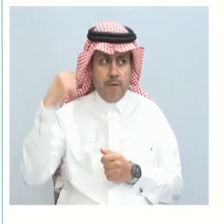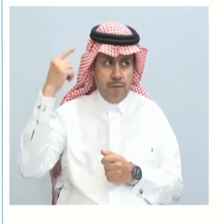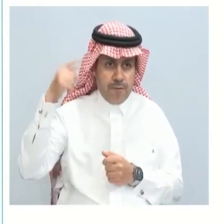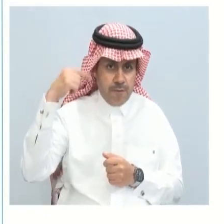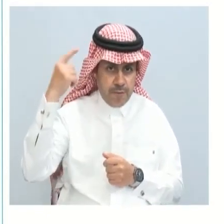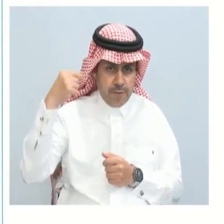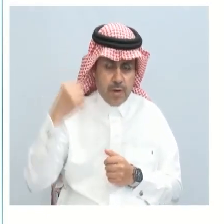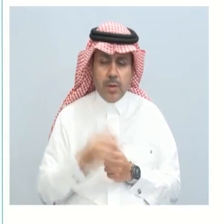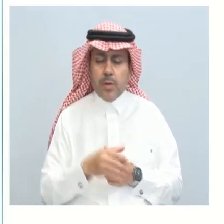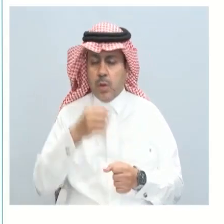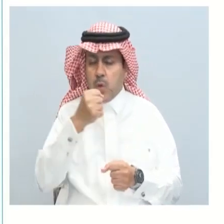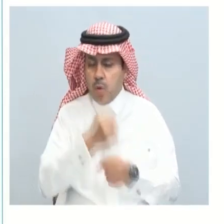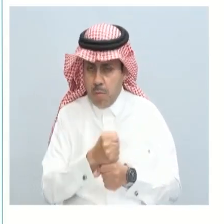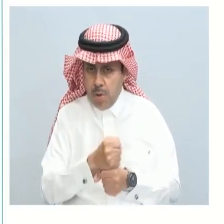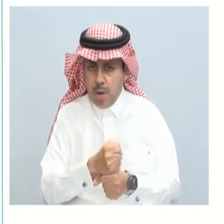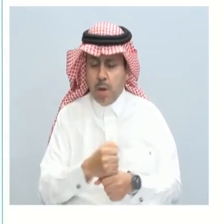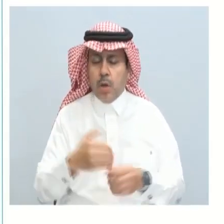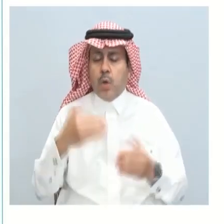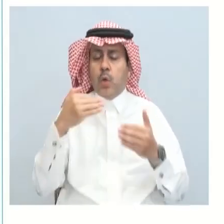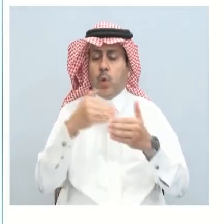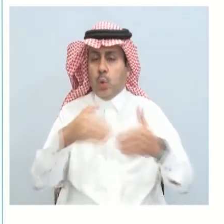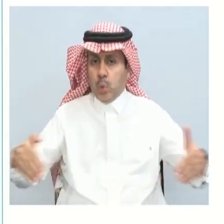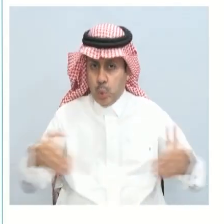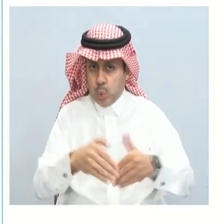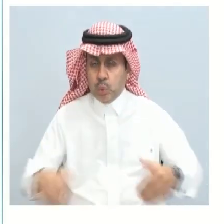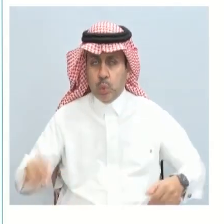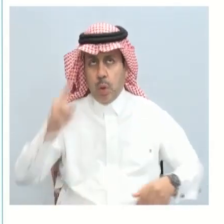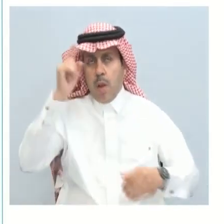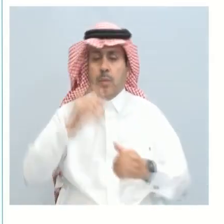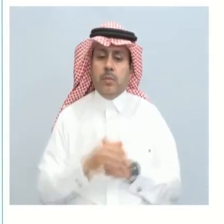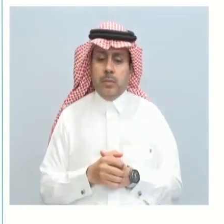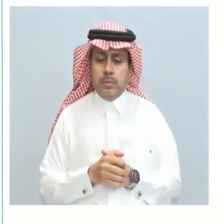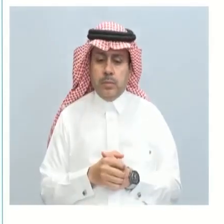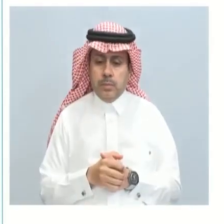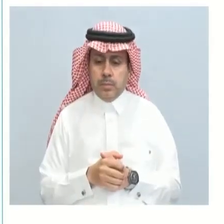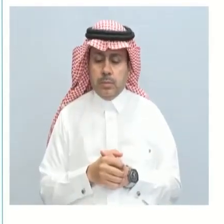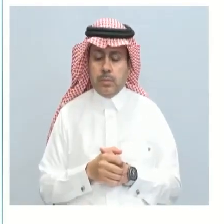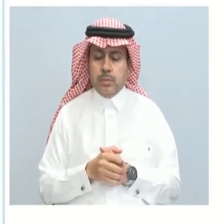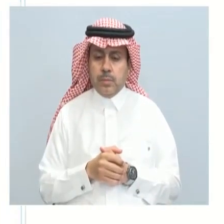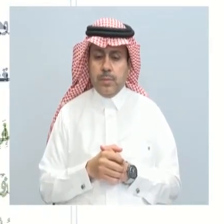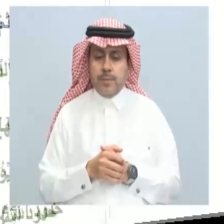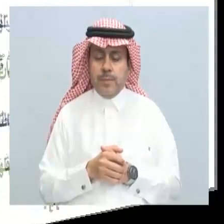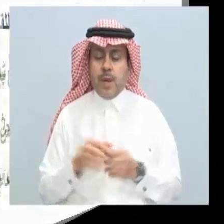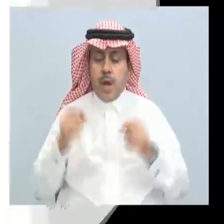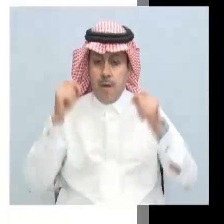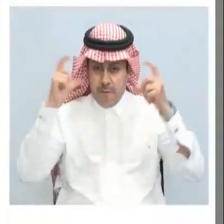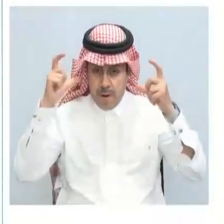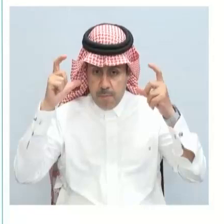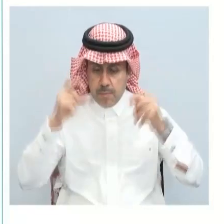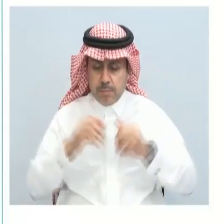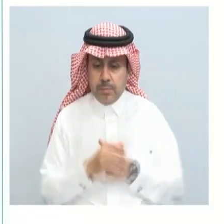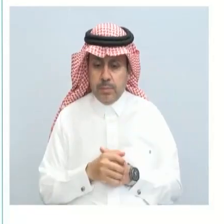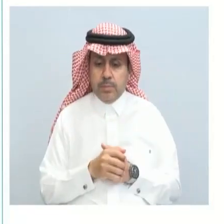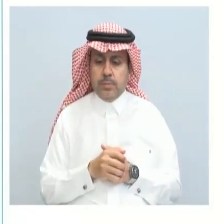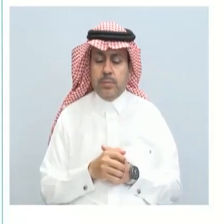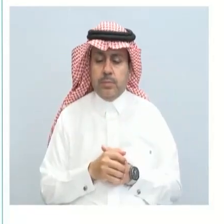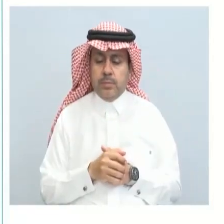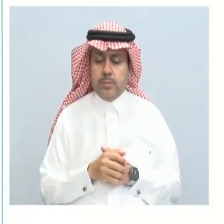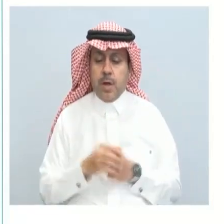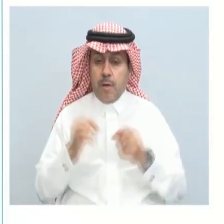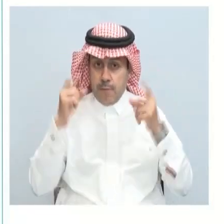يقيم حدود الله هذا ما يتعلق بهذا النوع فلا بد ان نفهم هذه المسائل